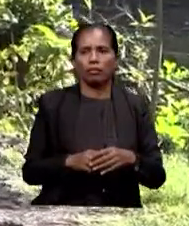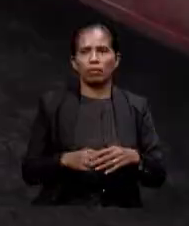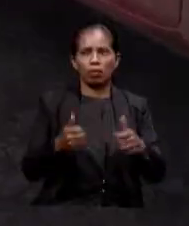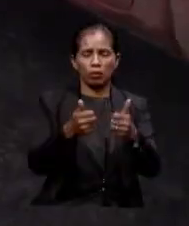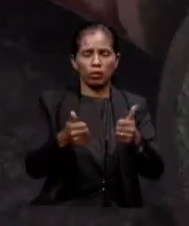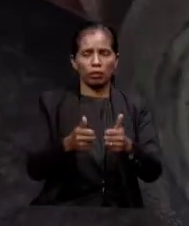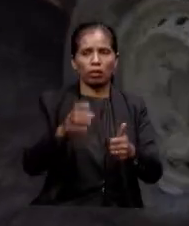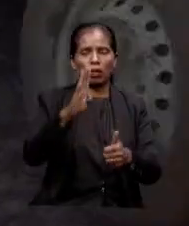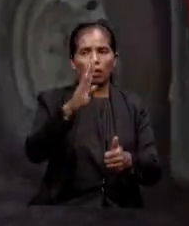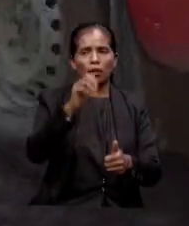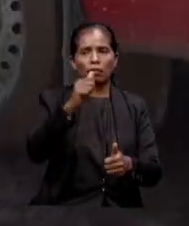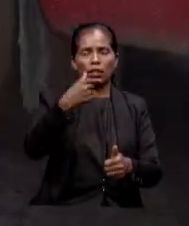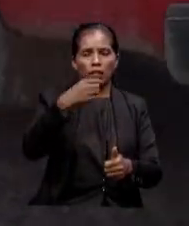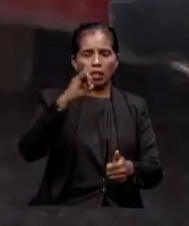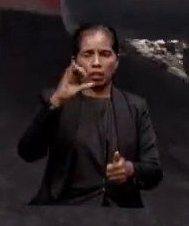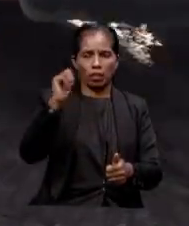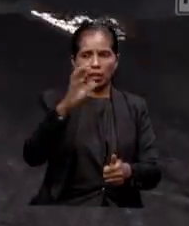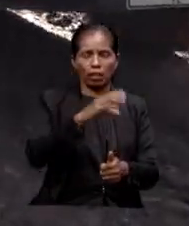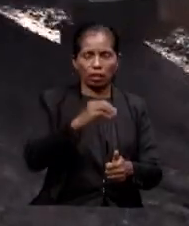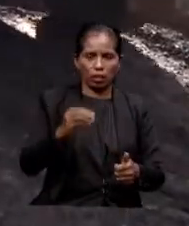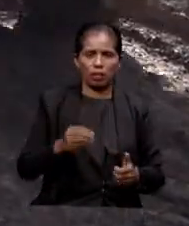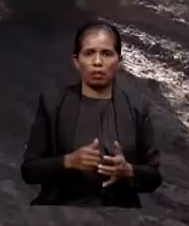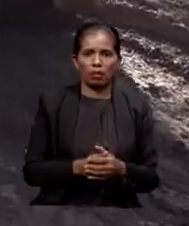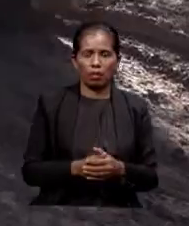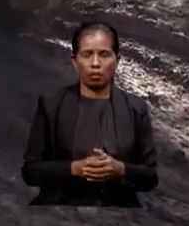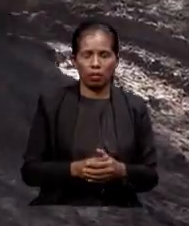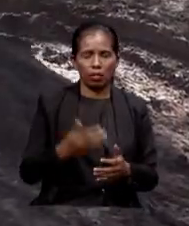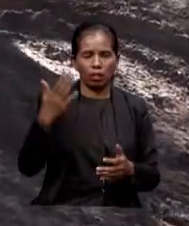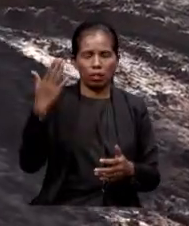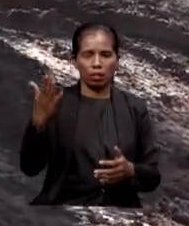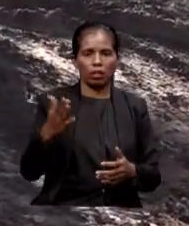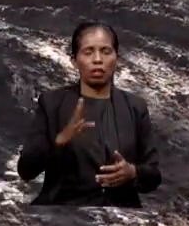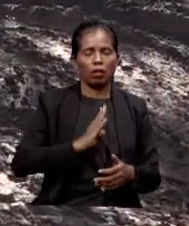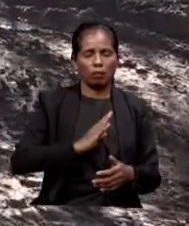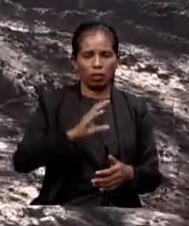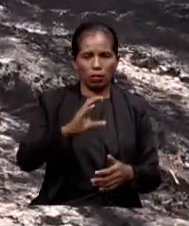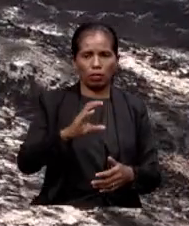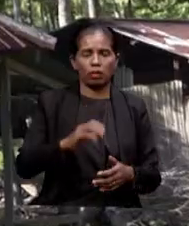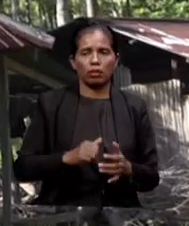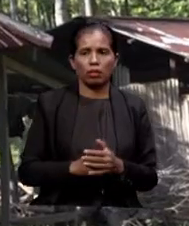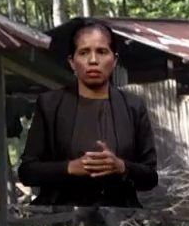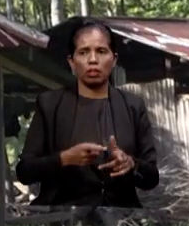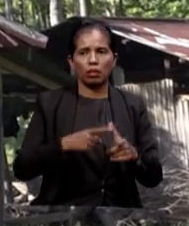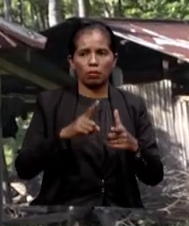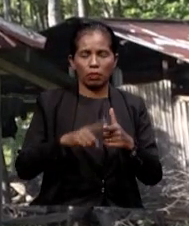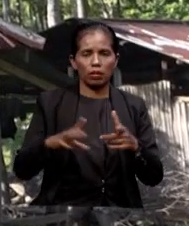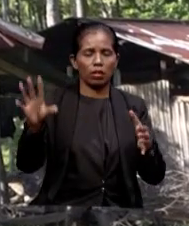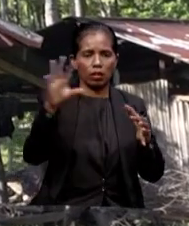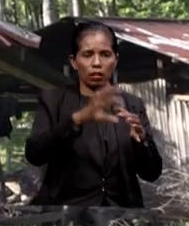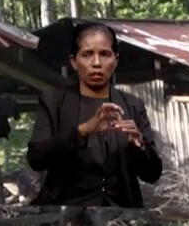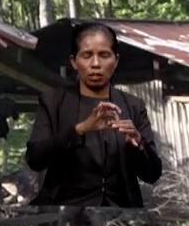bagia entre kapaten bokonian. Ini pus khusus ini liga